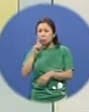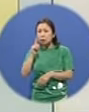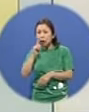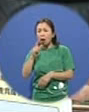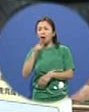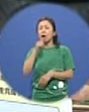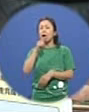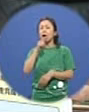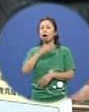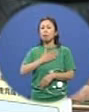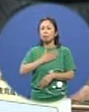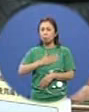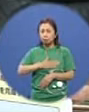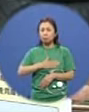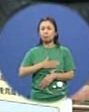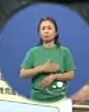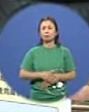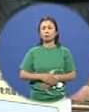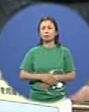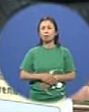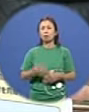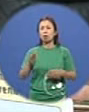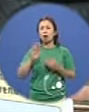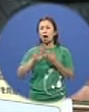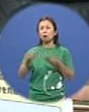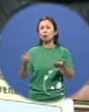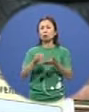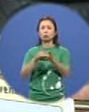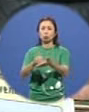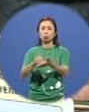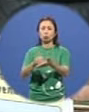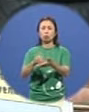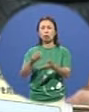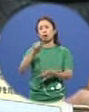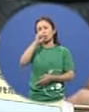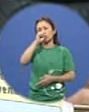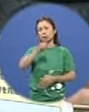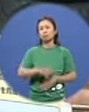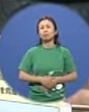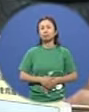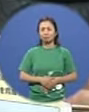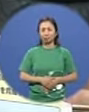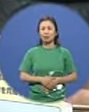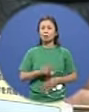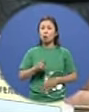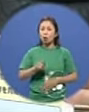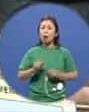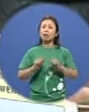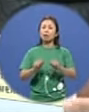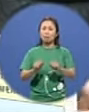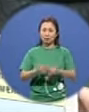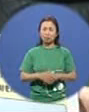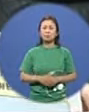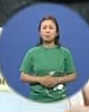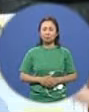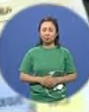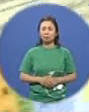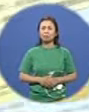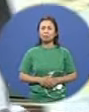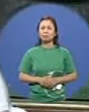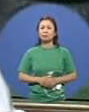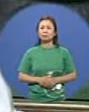ということを分かるそれで就職するこれが一番ハッピーですよねま今そういうことをやってますはいなるほど